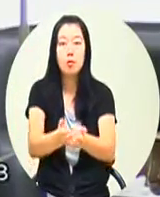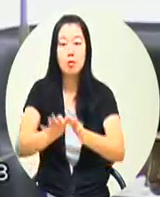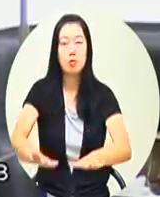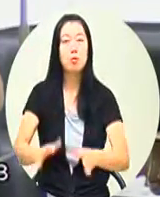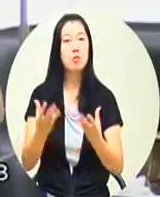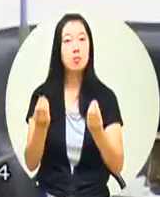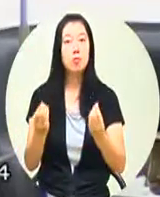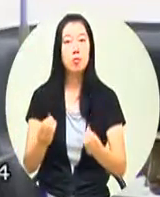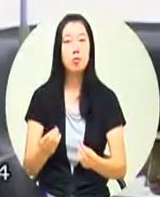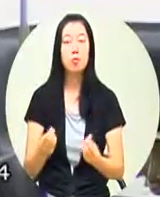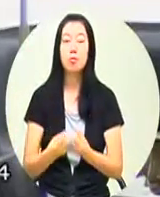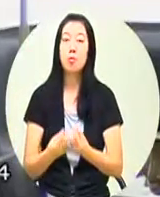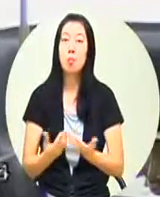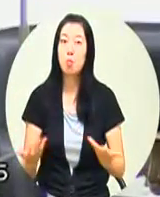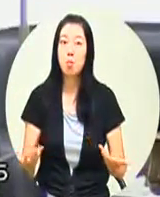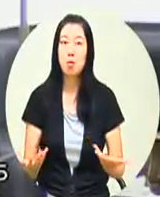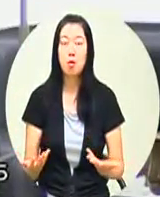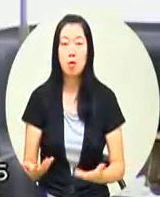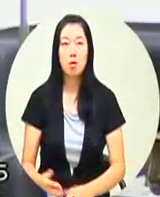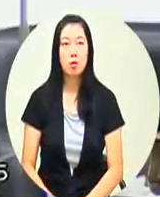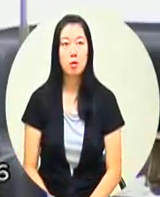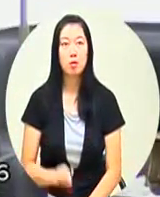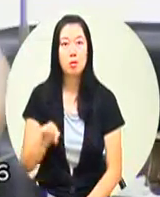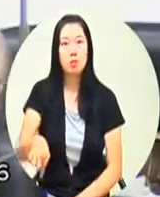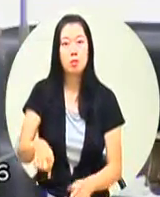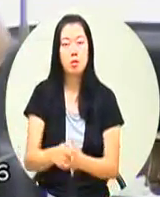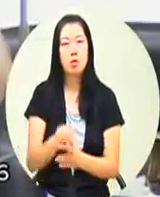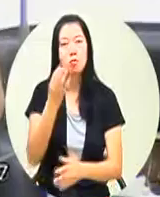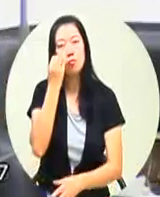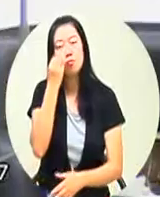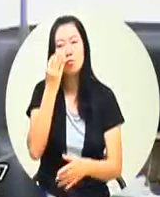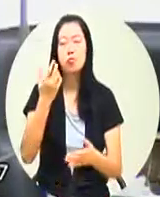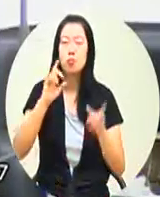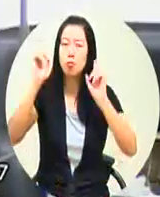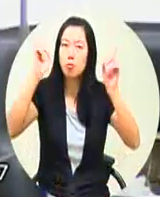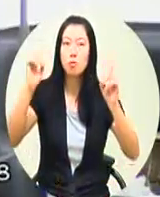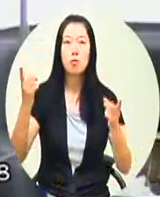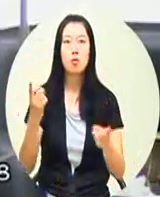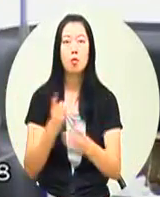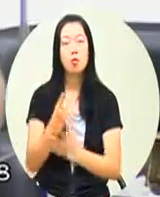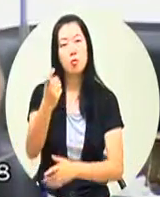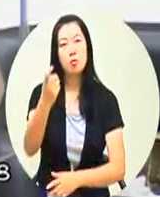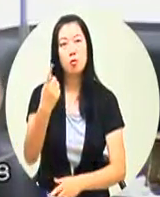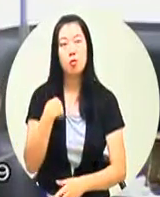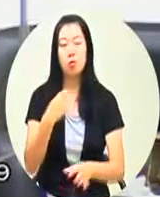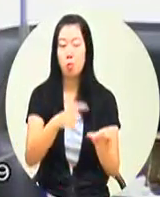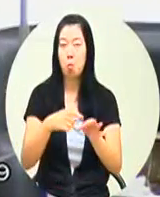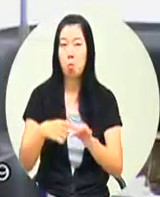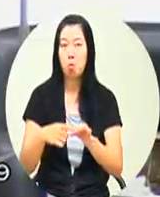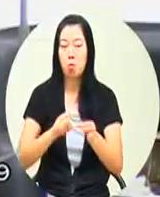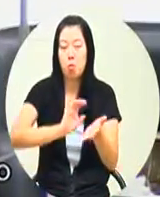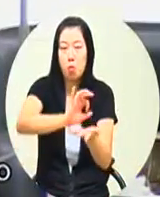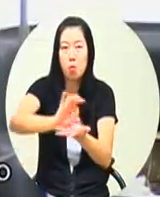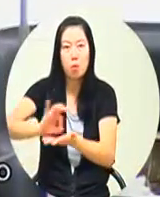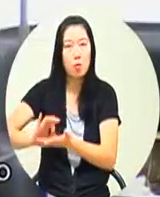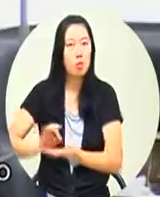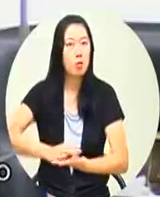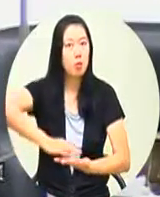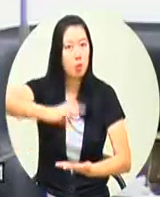安尼情何以堪？要哪带动咱的观光啊？啊，无采咱做甲遮水，开遐侪钱，啊，叫没办法发挥他的功